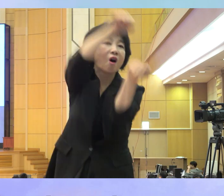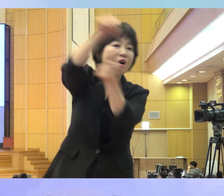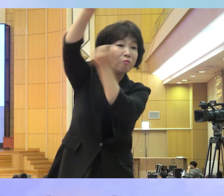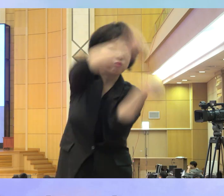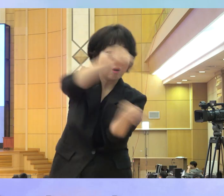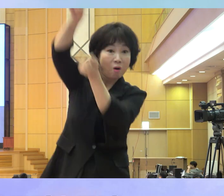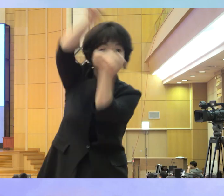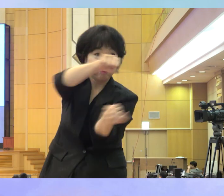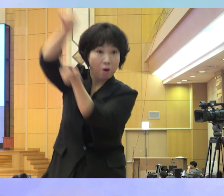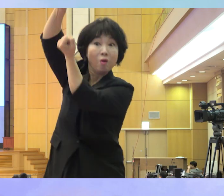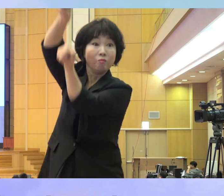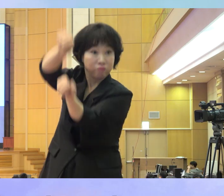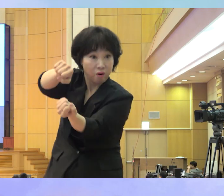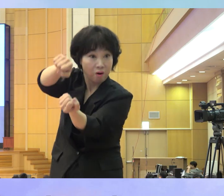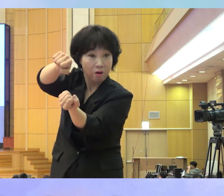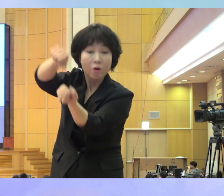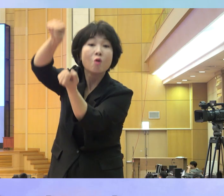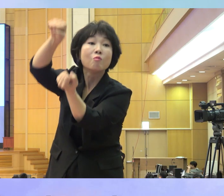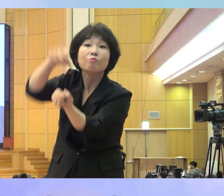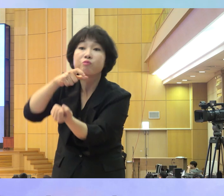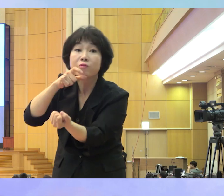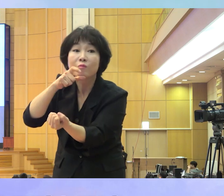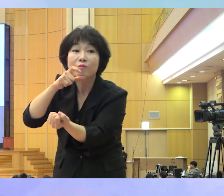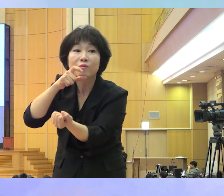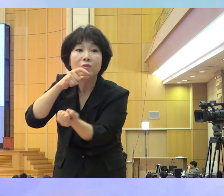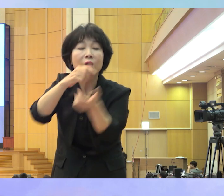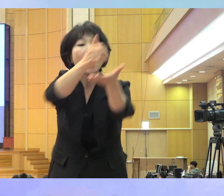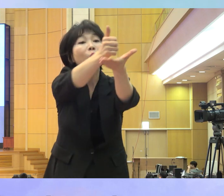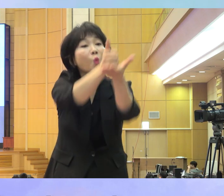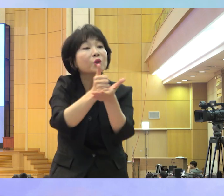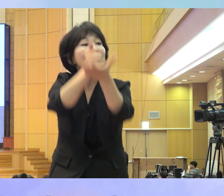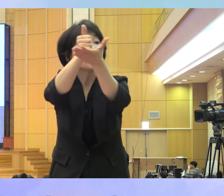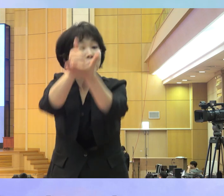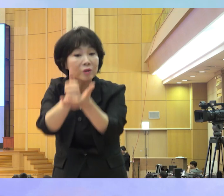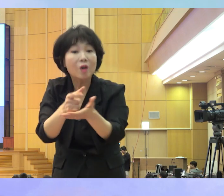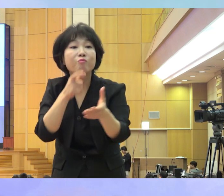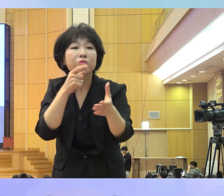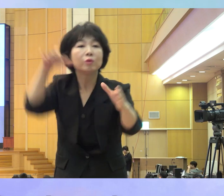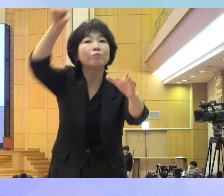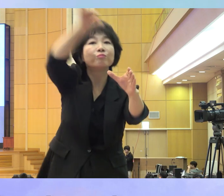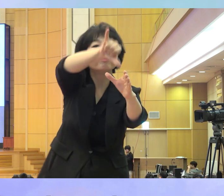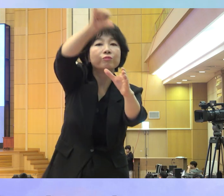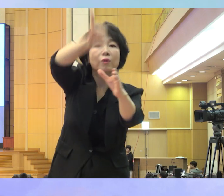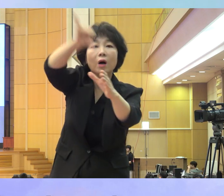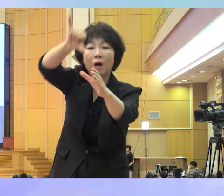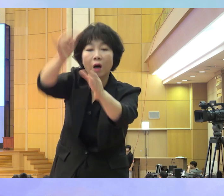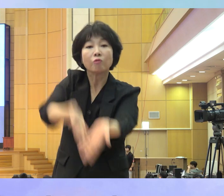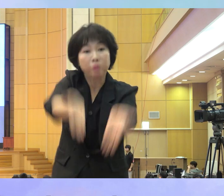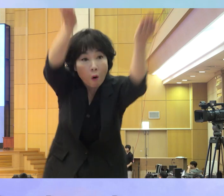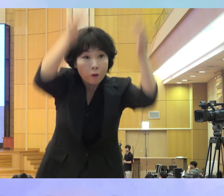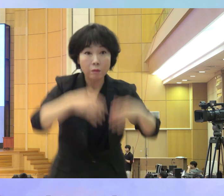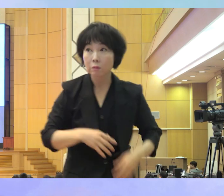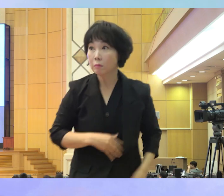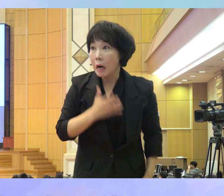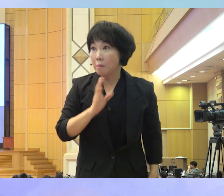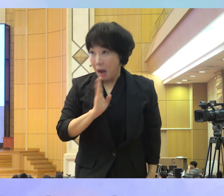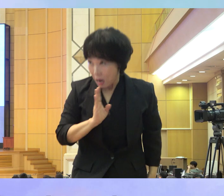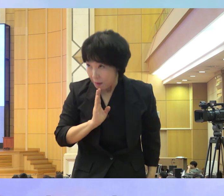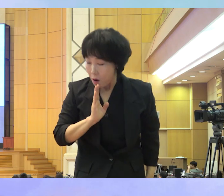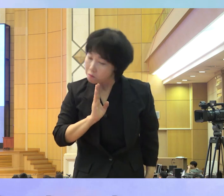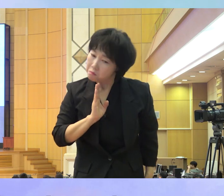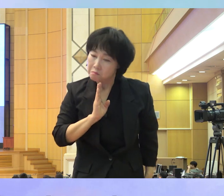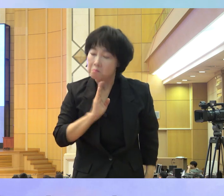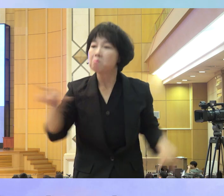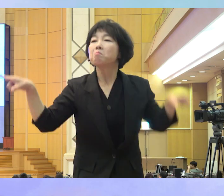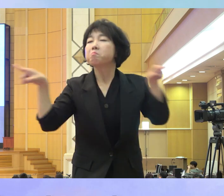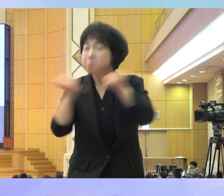그 물을 연회장에 갖다 떠다가 부어주어라. 그렇게 했더니 그냥,